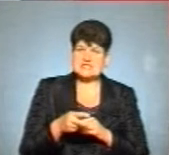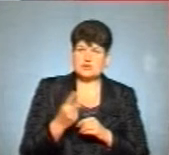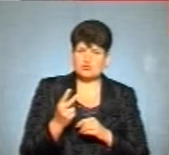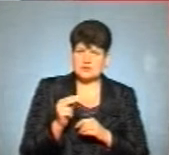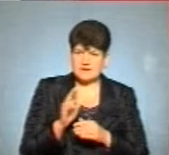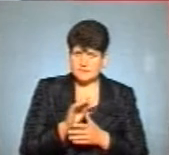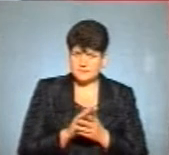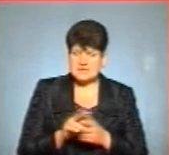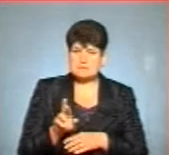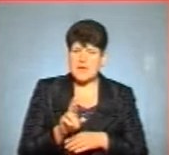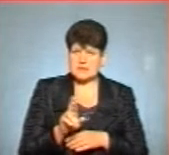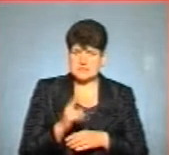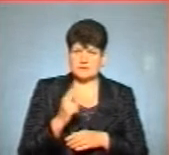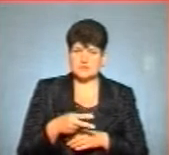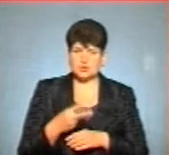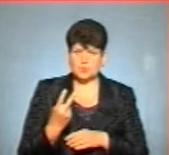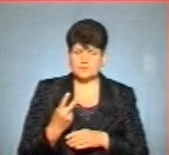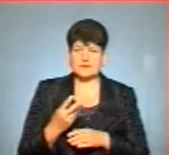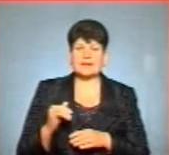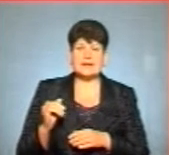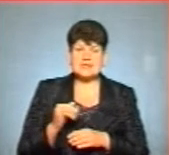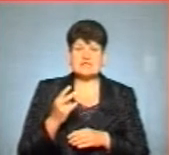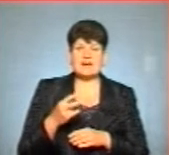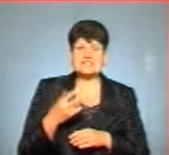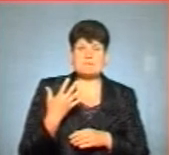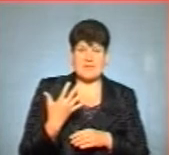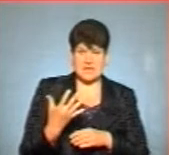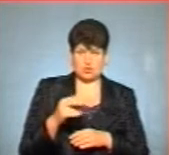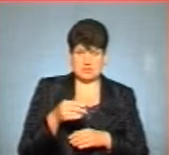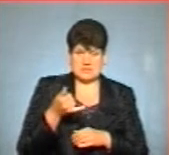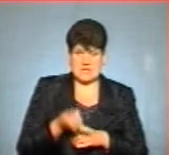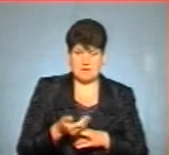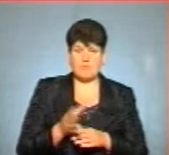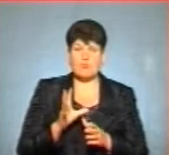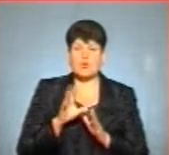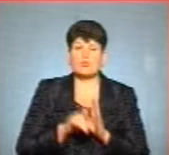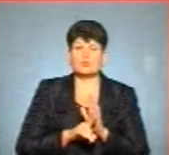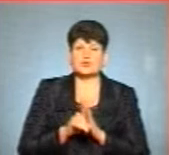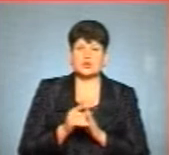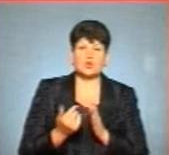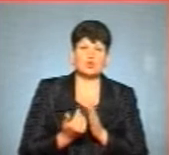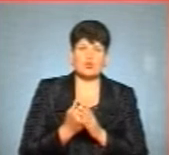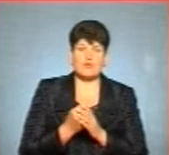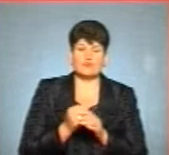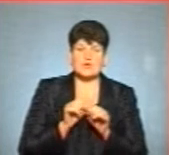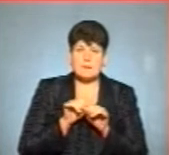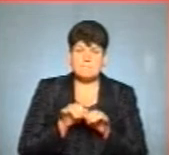з п'ятниці, і з 25 числа про введення в дію нової маршрутної